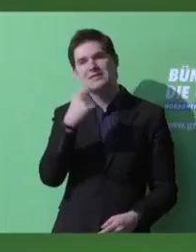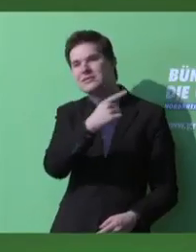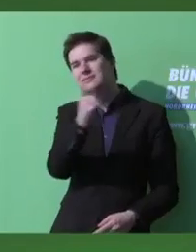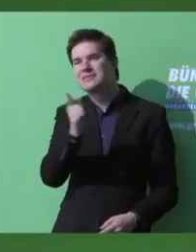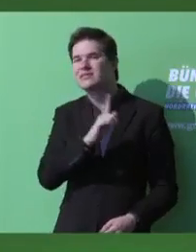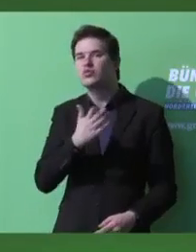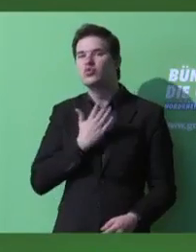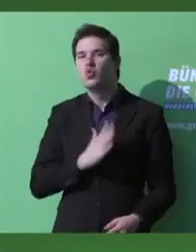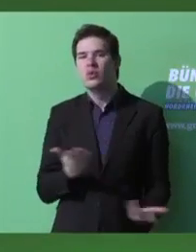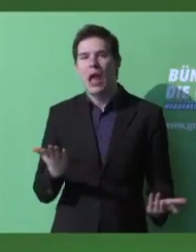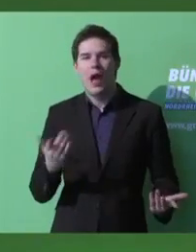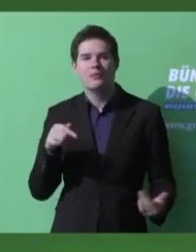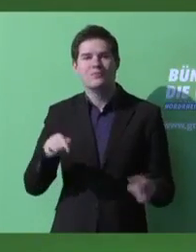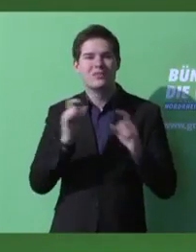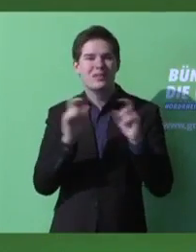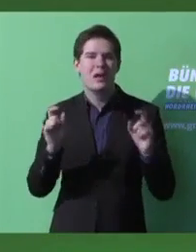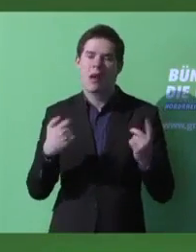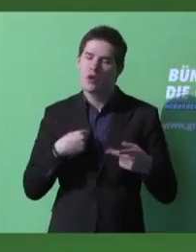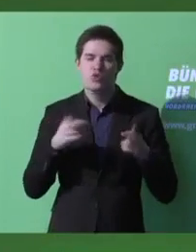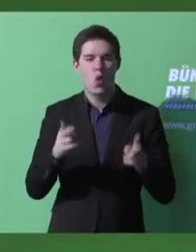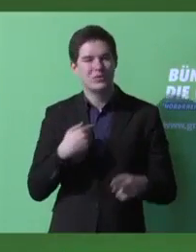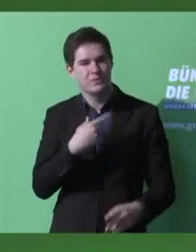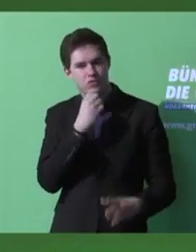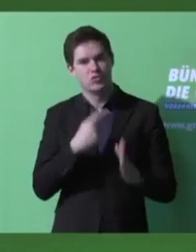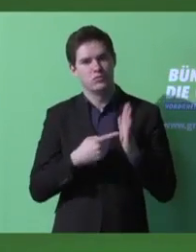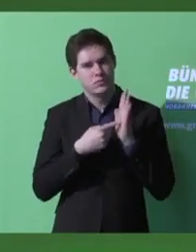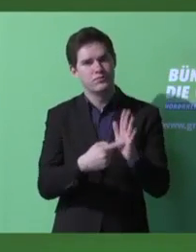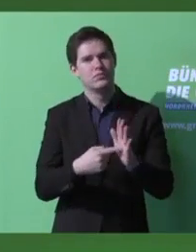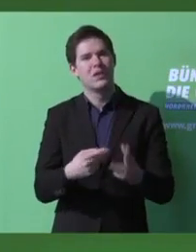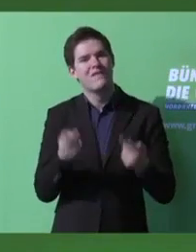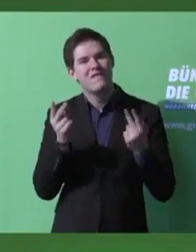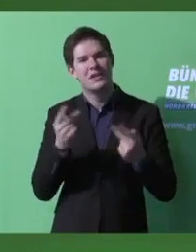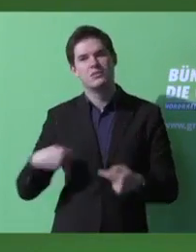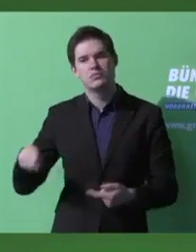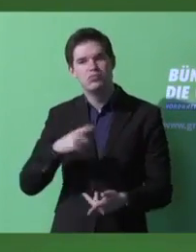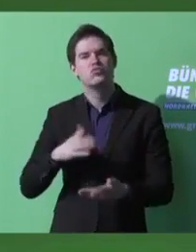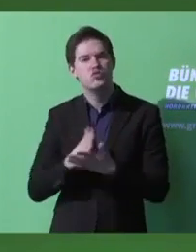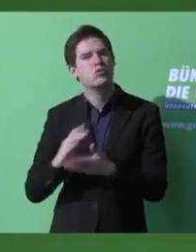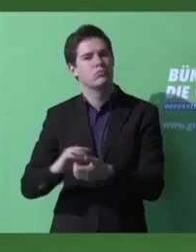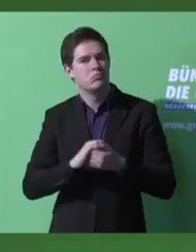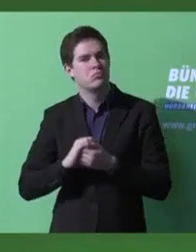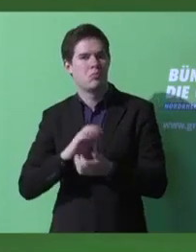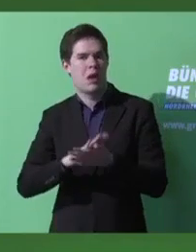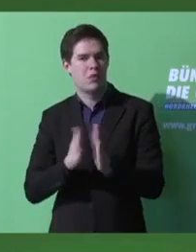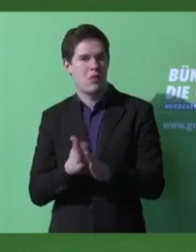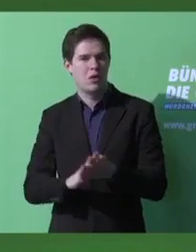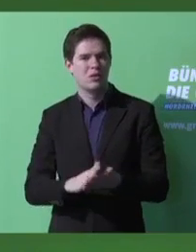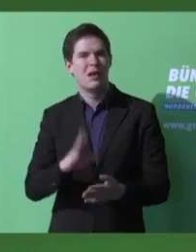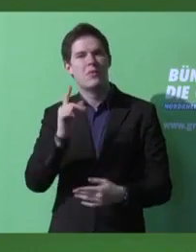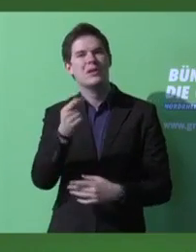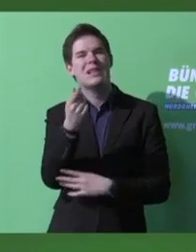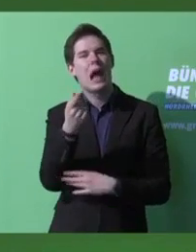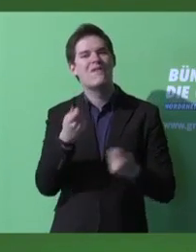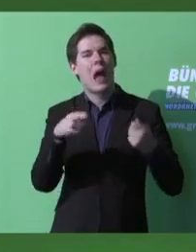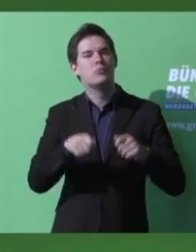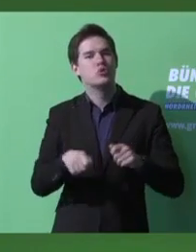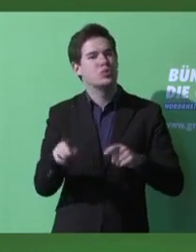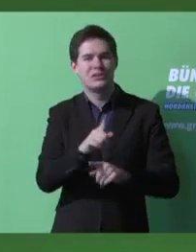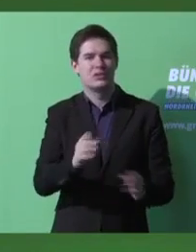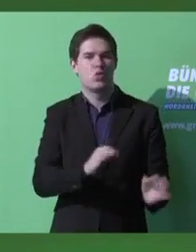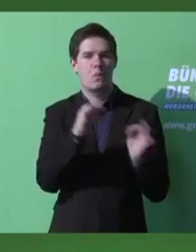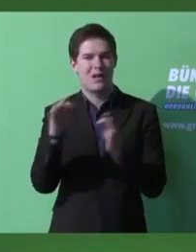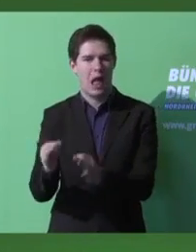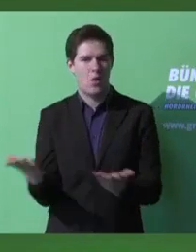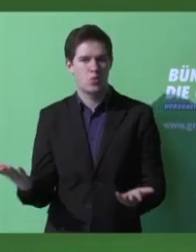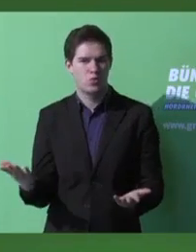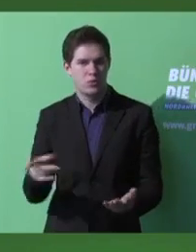gar nicht verschweigen, ich will das hier ausdrücklich sagen, weil wir das solidarisch auch besprochen haben, der Nichtübertragung des Tarifabschlusses auf einen